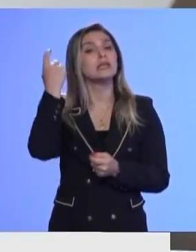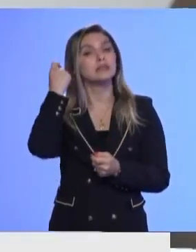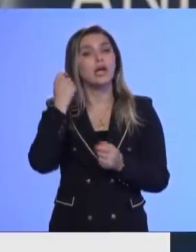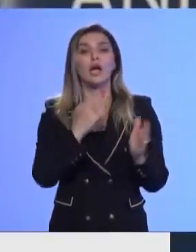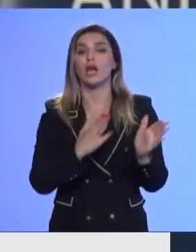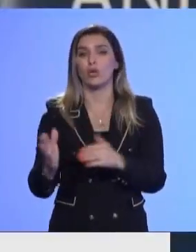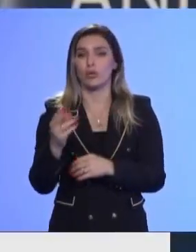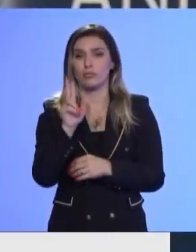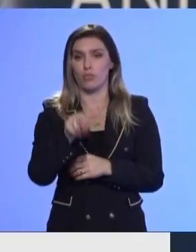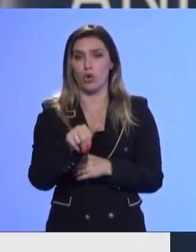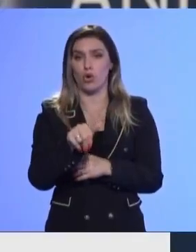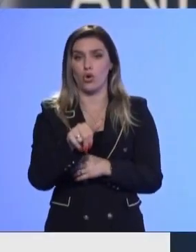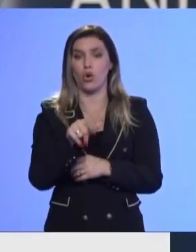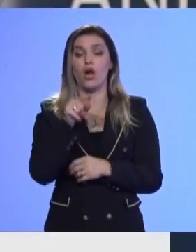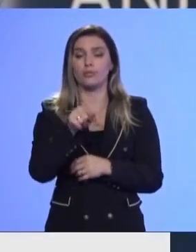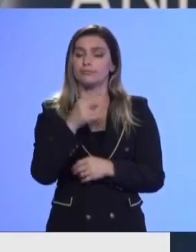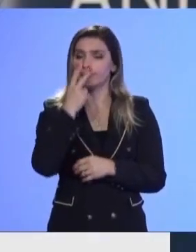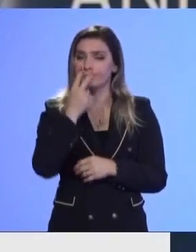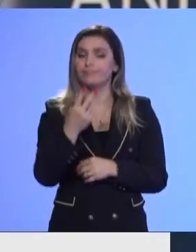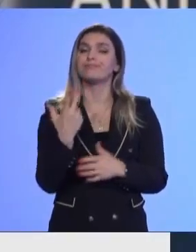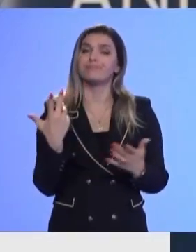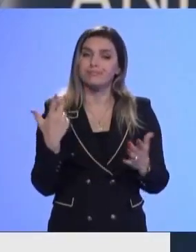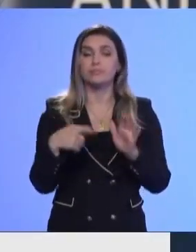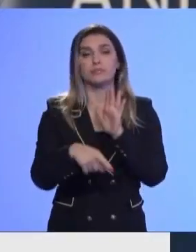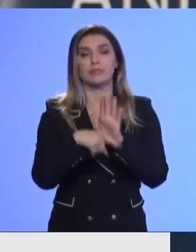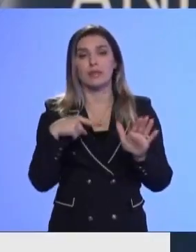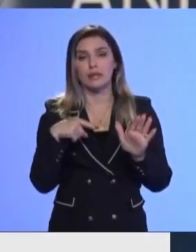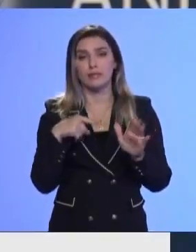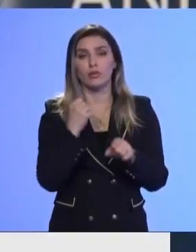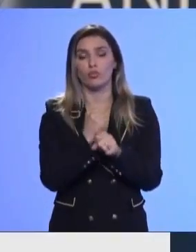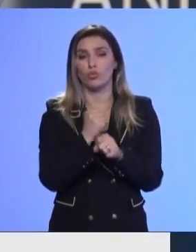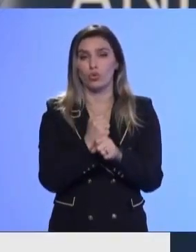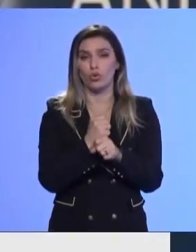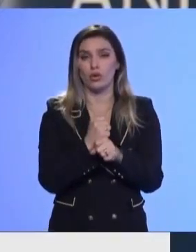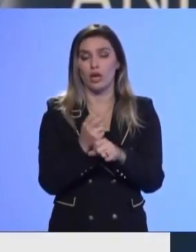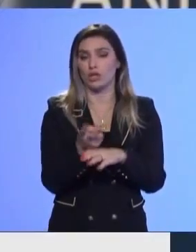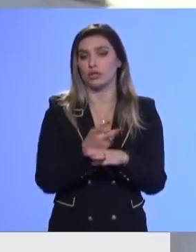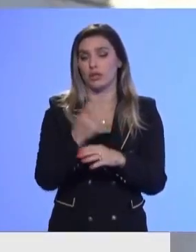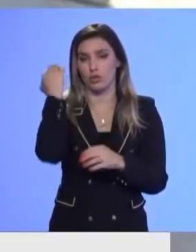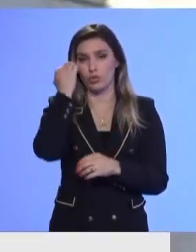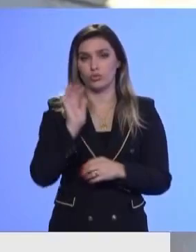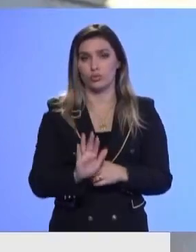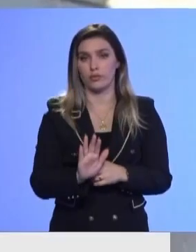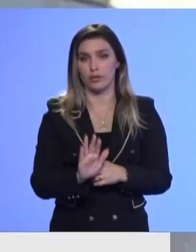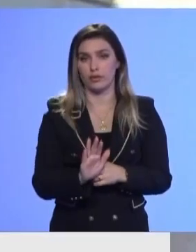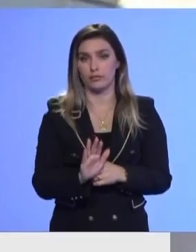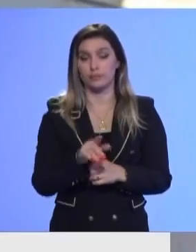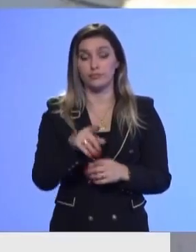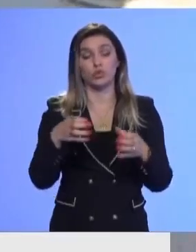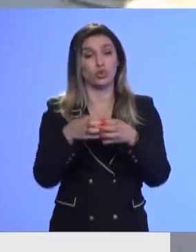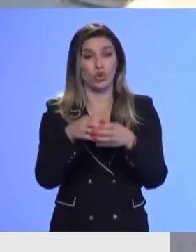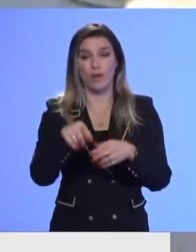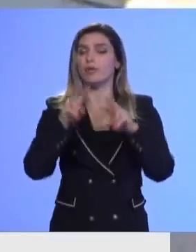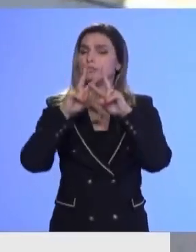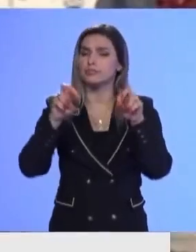rregull. Natyrisht, ky fenomen vazhdon të dëmtojë seriozisht funksionimin e administratës publike në Kosovë. Grupi për studime